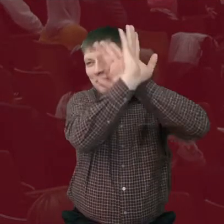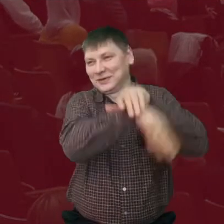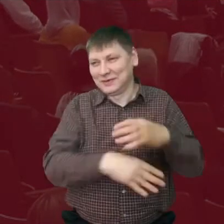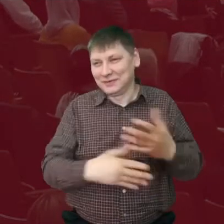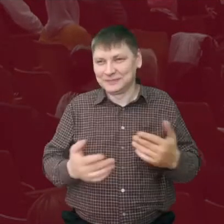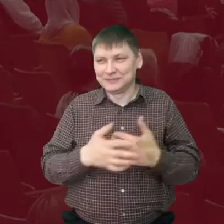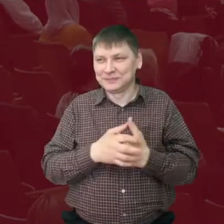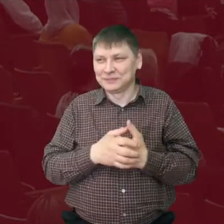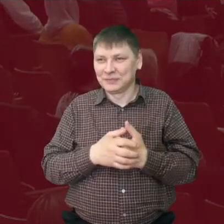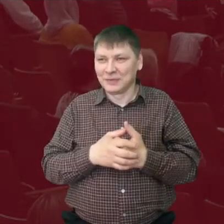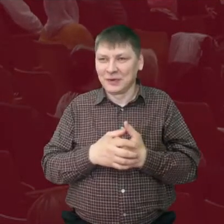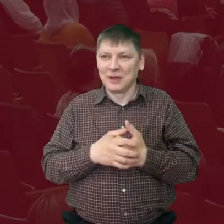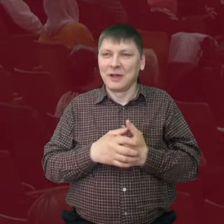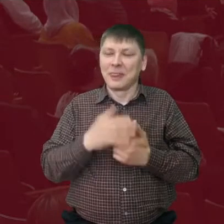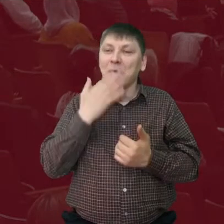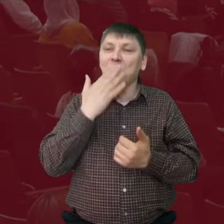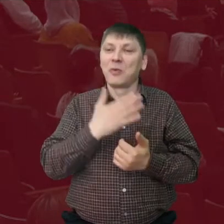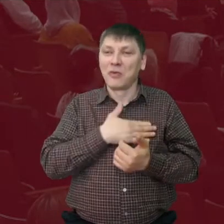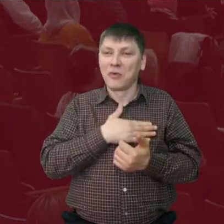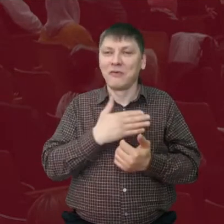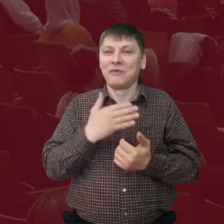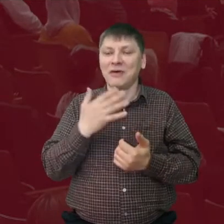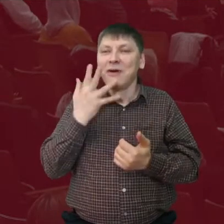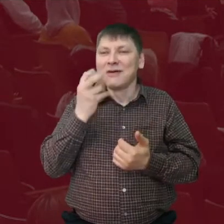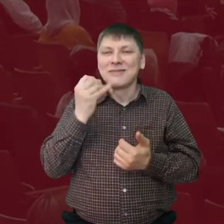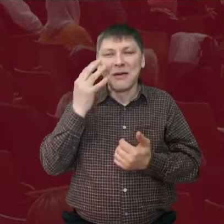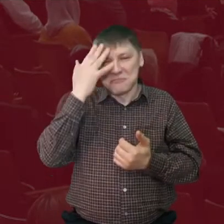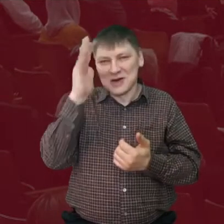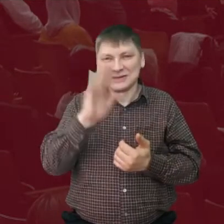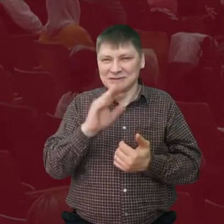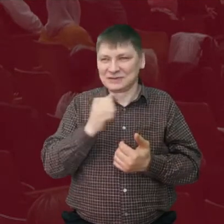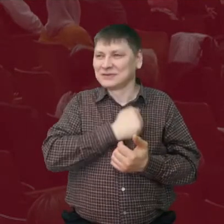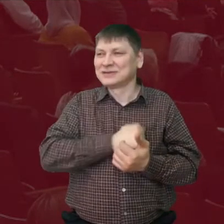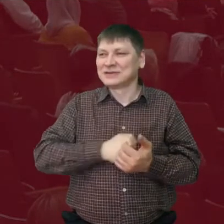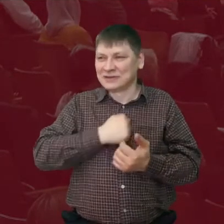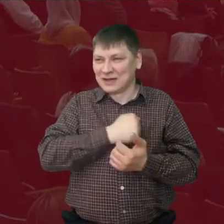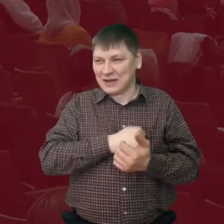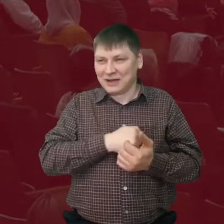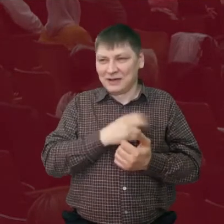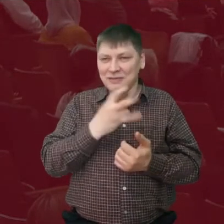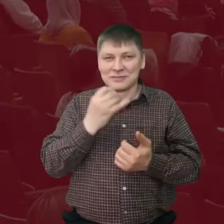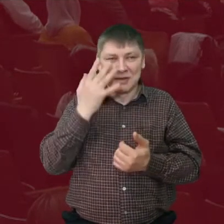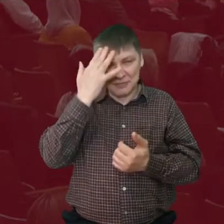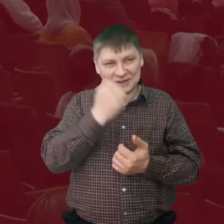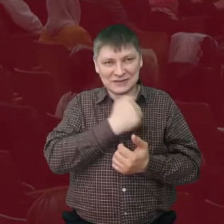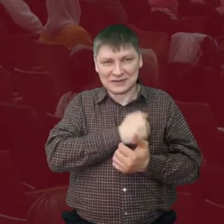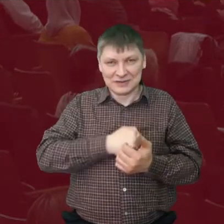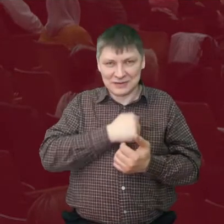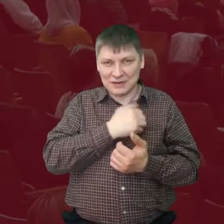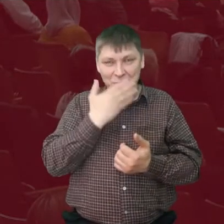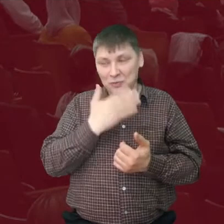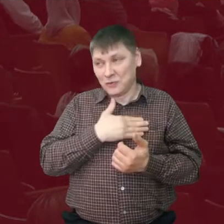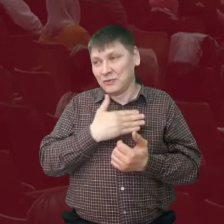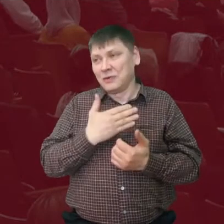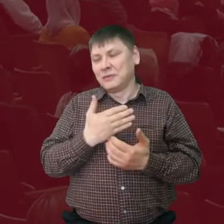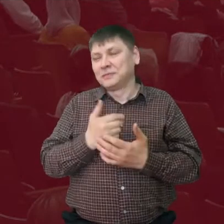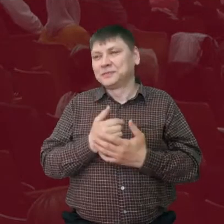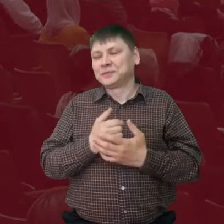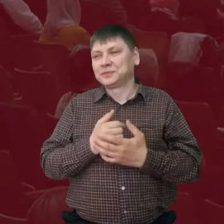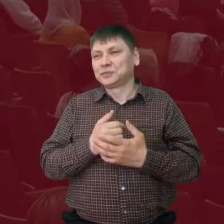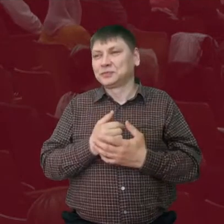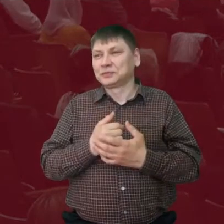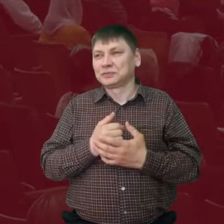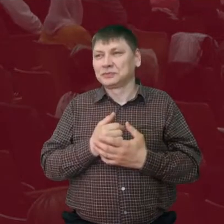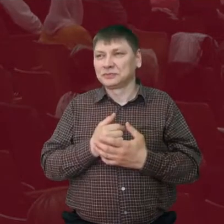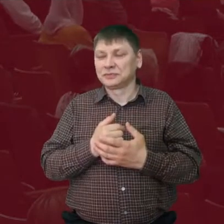зла. Опять же, как следствие того, что нету гордости, нету раздражения, есть желание делать